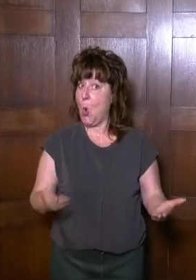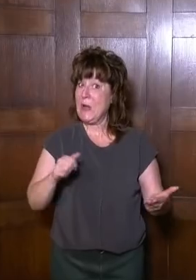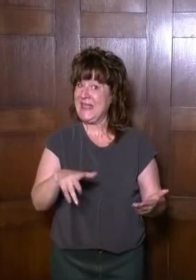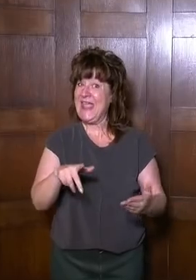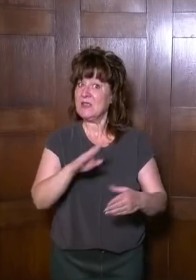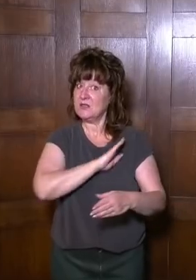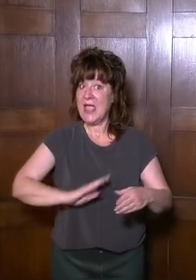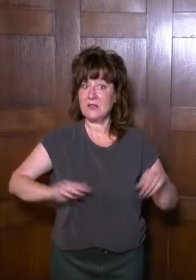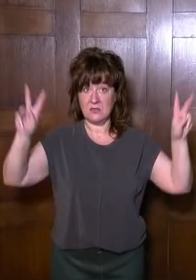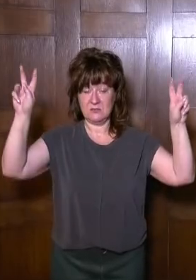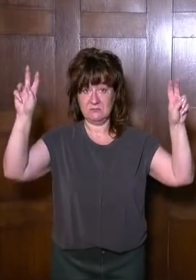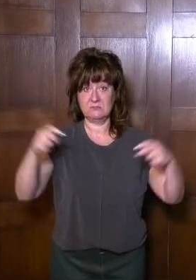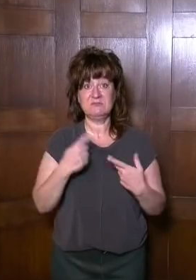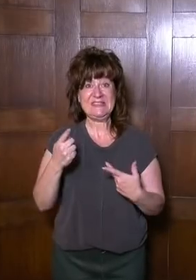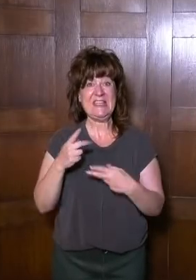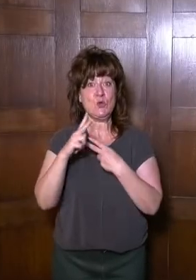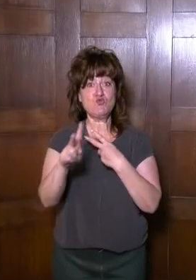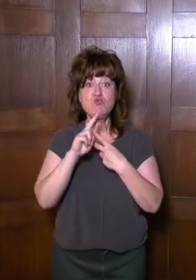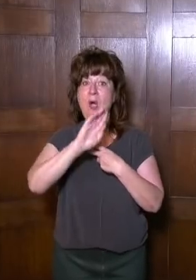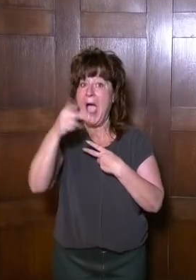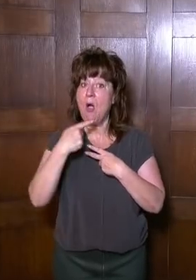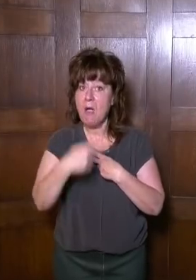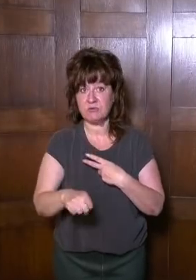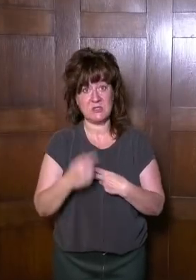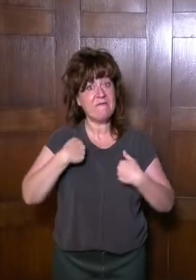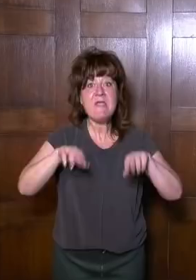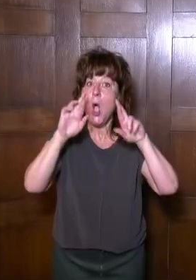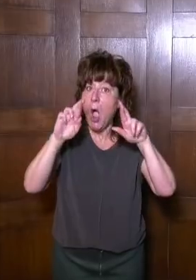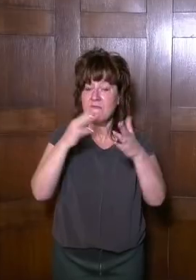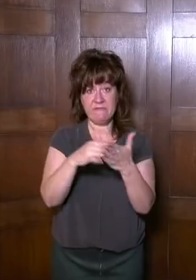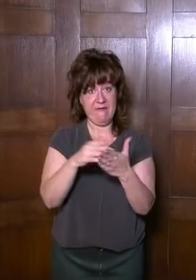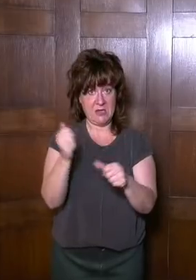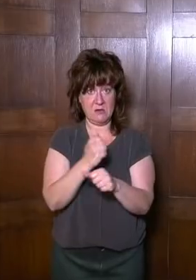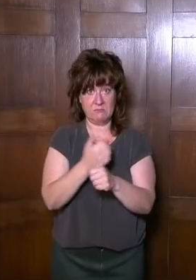Kinotour wurde auch leider abgesagt. Und wir hoffen, dass sie weitergemacht wird.